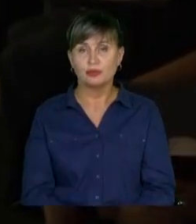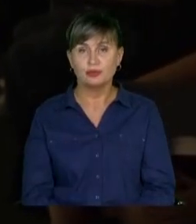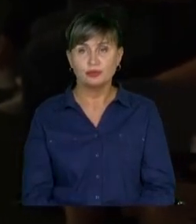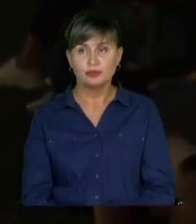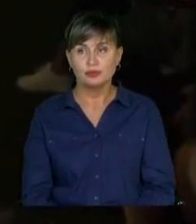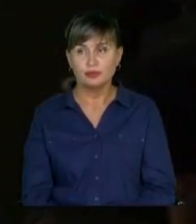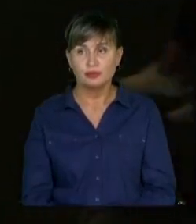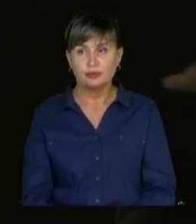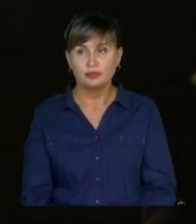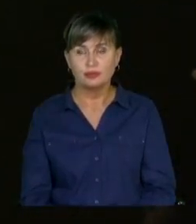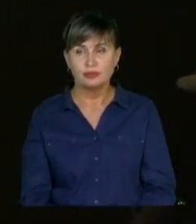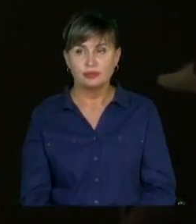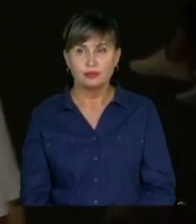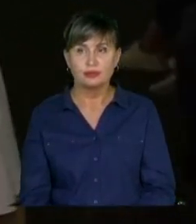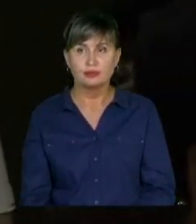Ниязбекова.